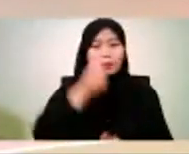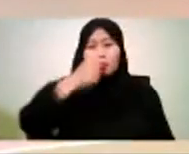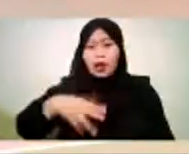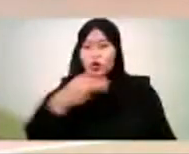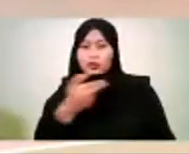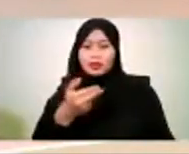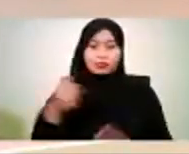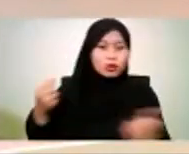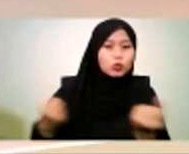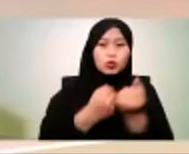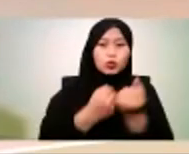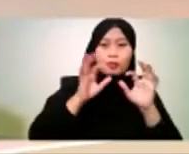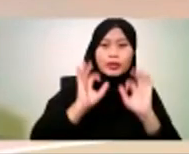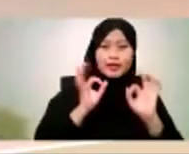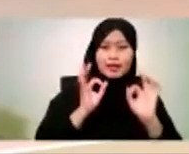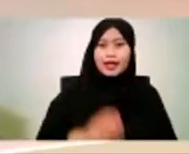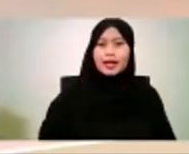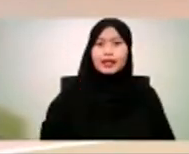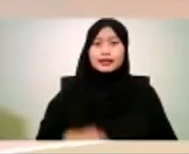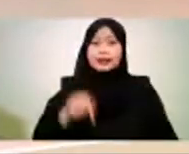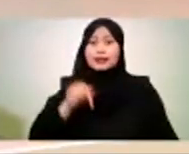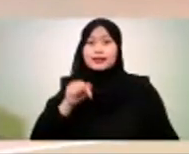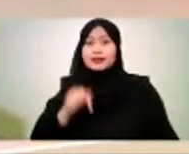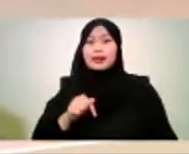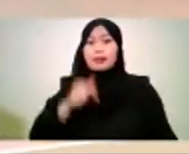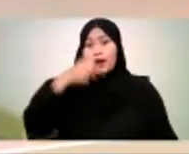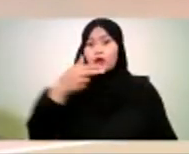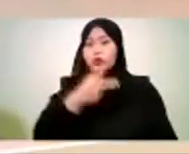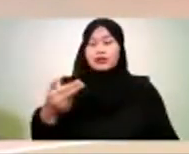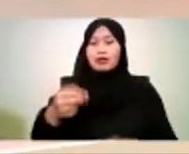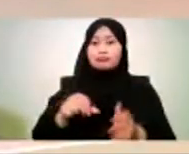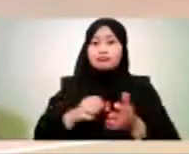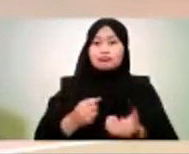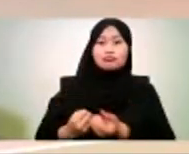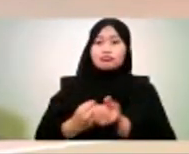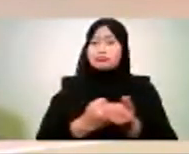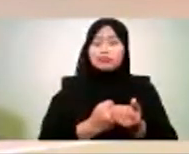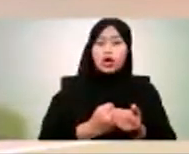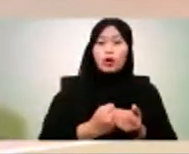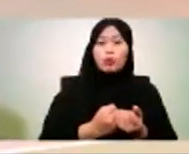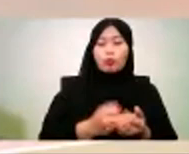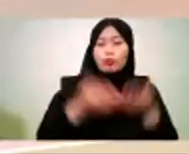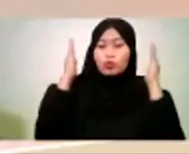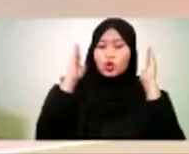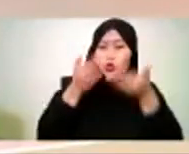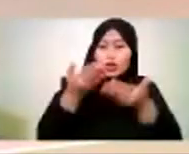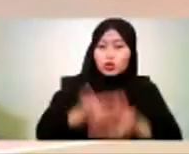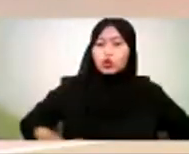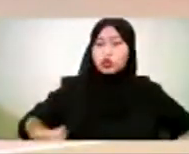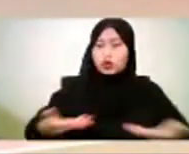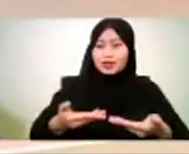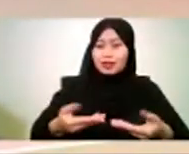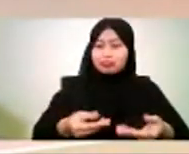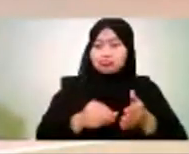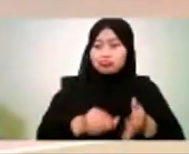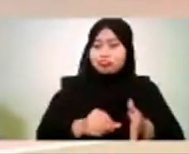bersama ini Bank Indonesia akan menyalurkan program sosial Bank Indonesia kepedulian sosial kepada Universitas Gadjah